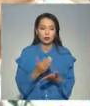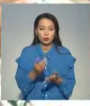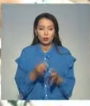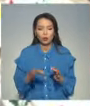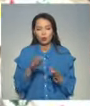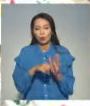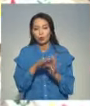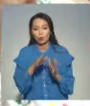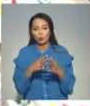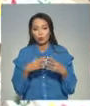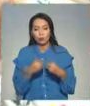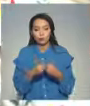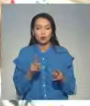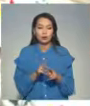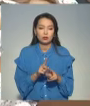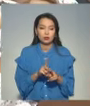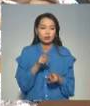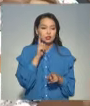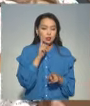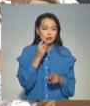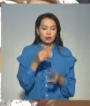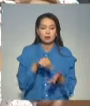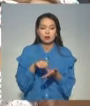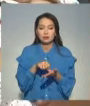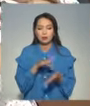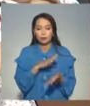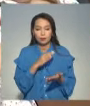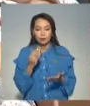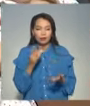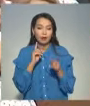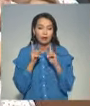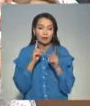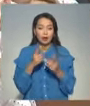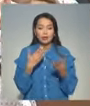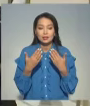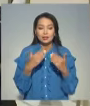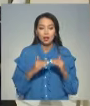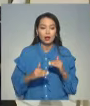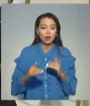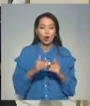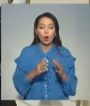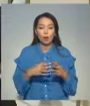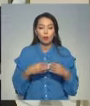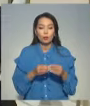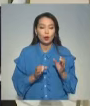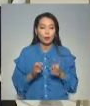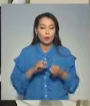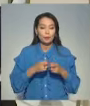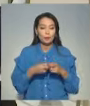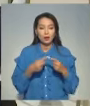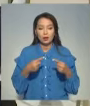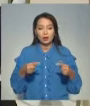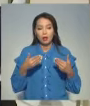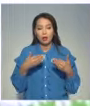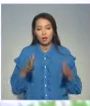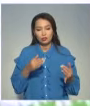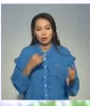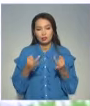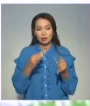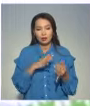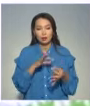отбасылары жаңадан шаңырақ көтерген жастар қатысты. Еркін форматта ұйымдастырылған диалог алаңында отбасы институтына қатысты проблемалар ашық талқыланды.